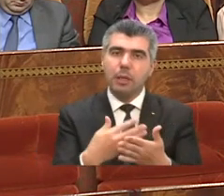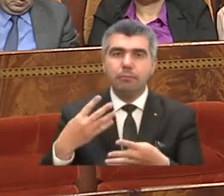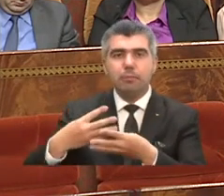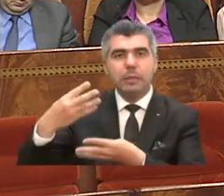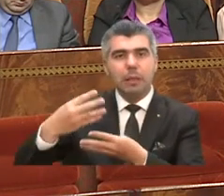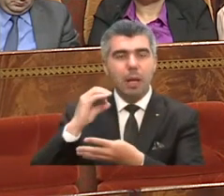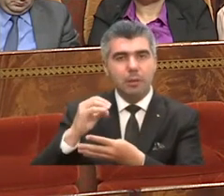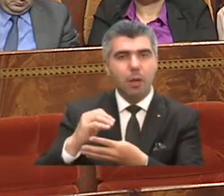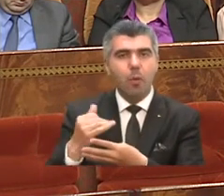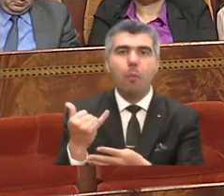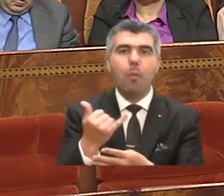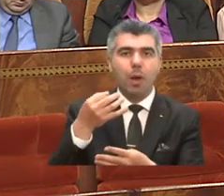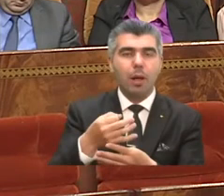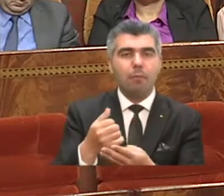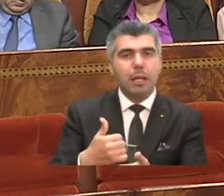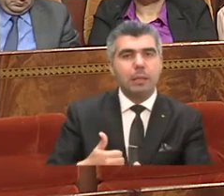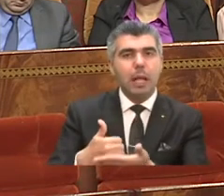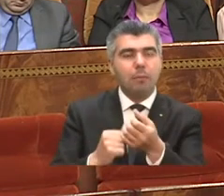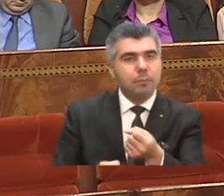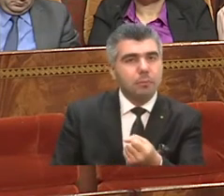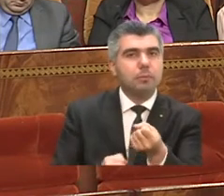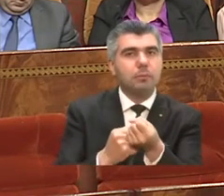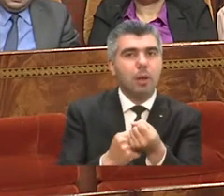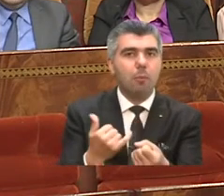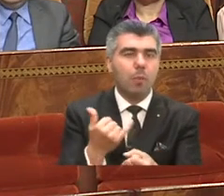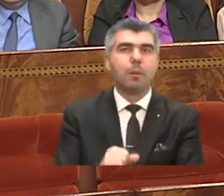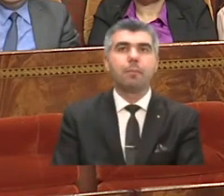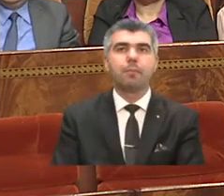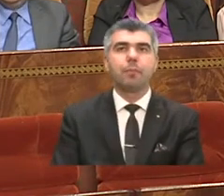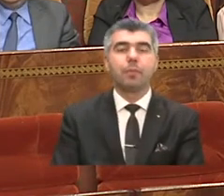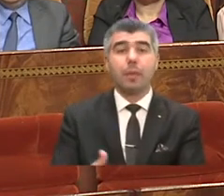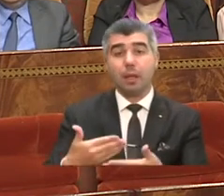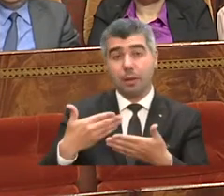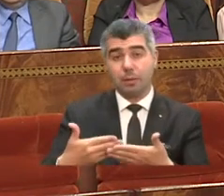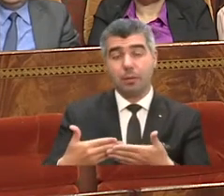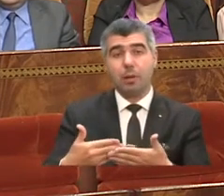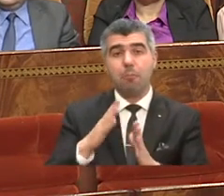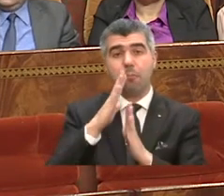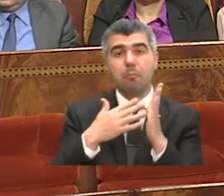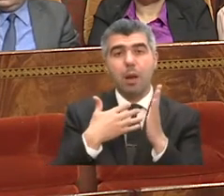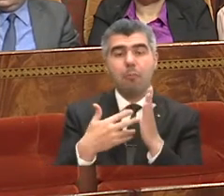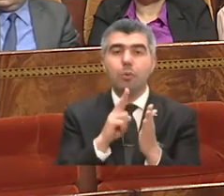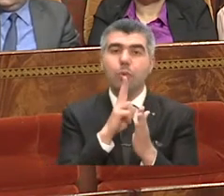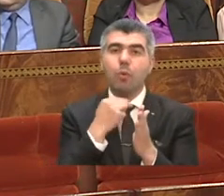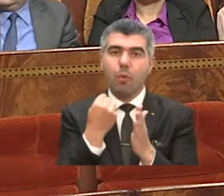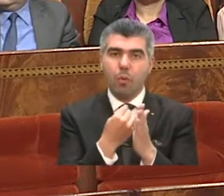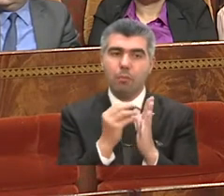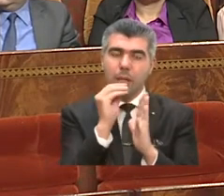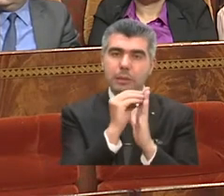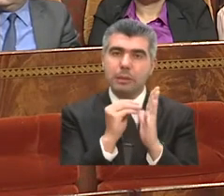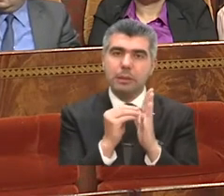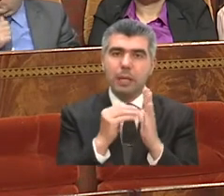جهه، وطبعا تجويد الدعم العمومي للقطاع من جهه اخرى. حنايا في البرنامج الحكومي على يقين بان